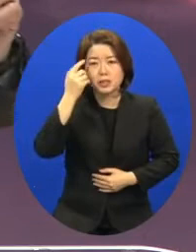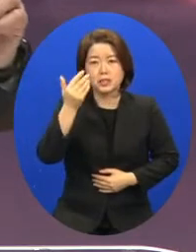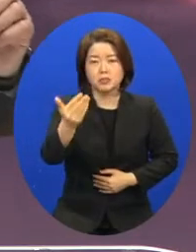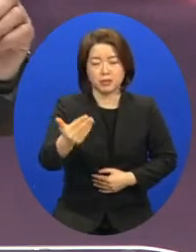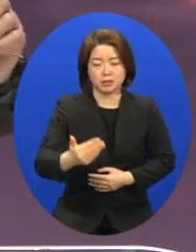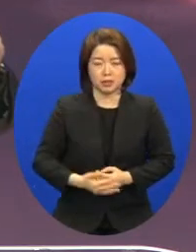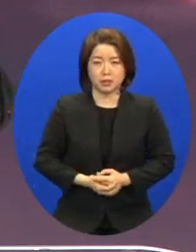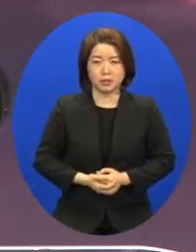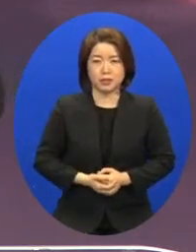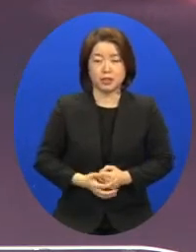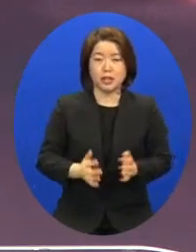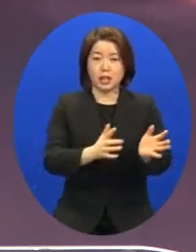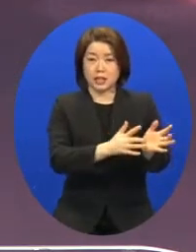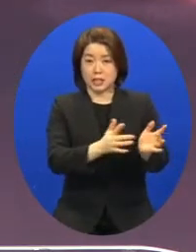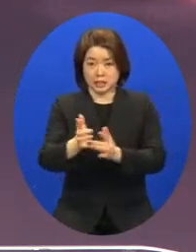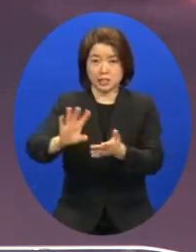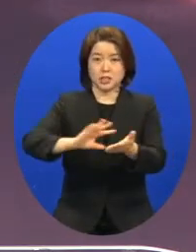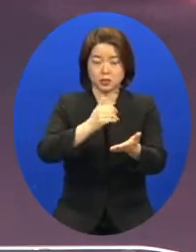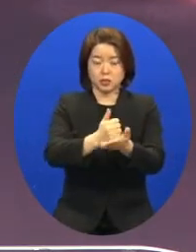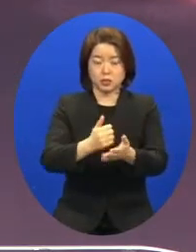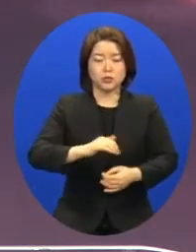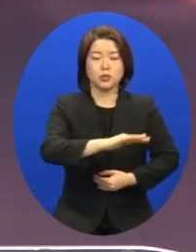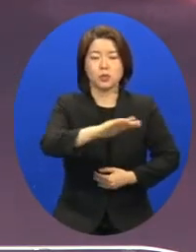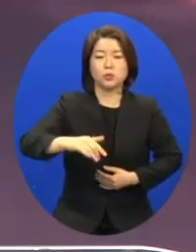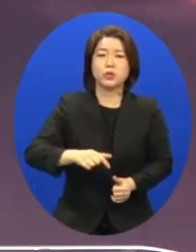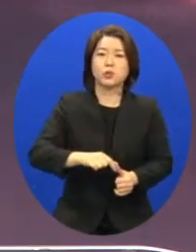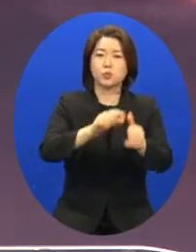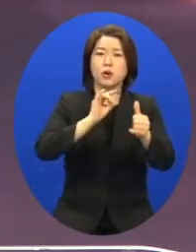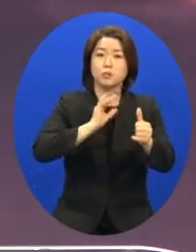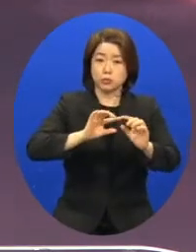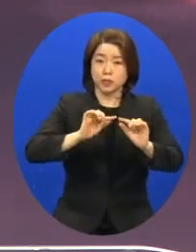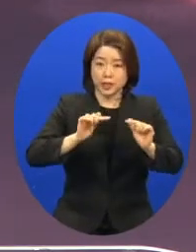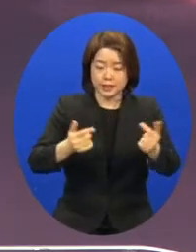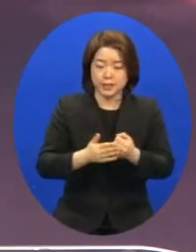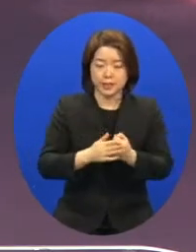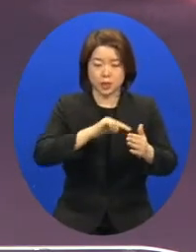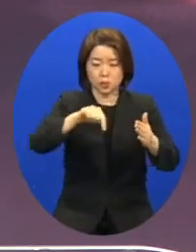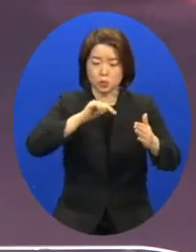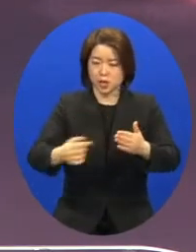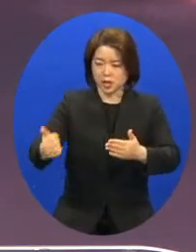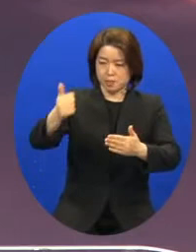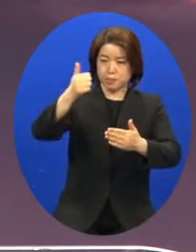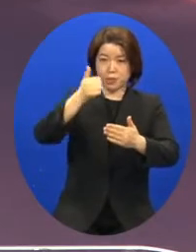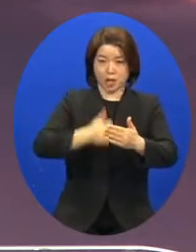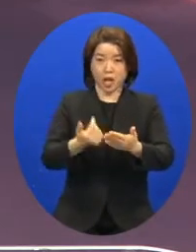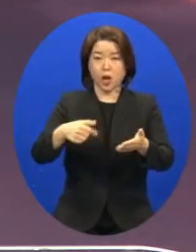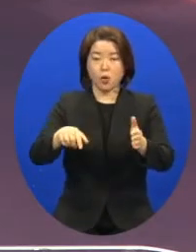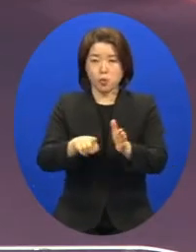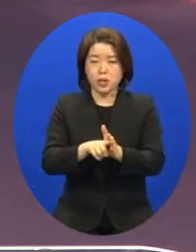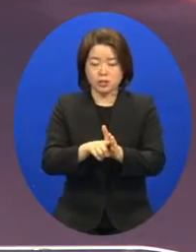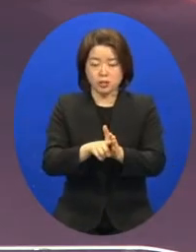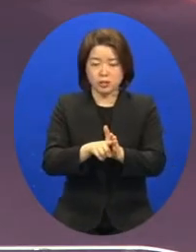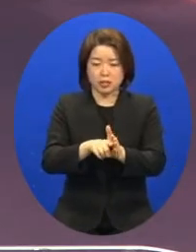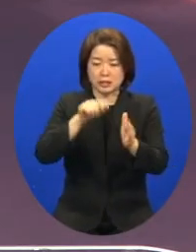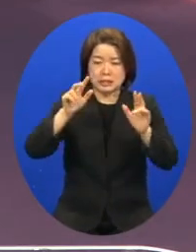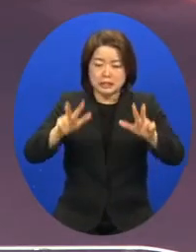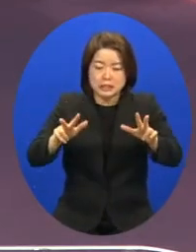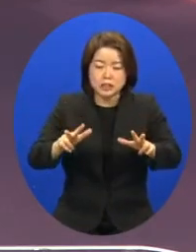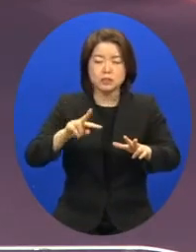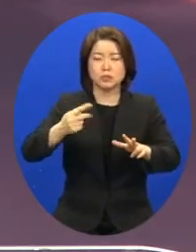예수 그리스도는 우리를 구원하셨을 뿐만 아니고 우리 안에 거하시기 위하여 우리 안에